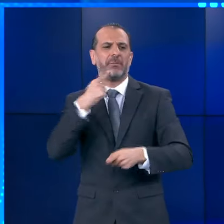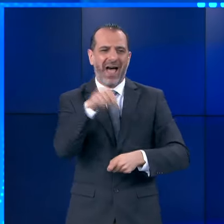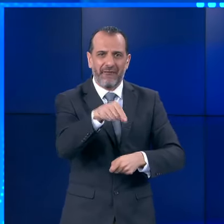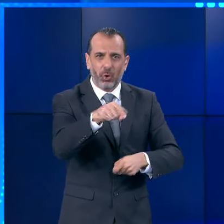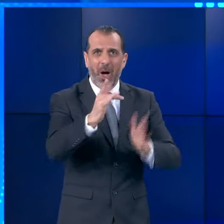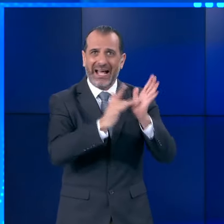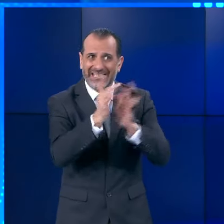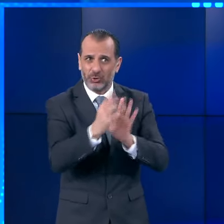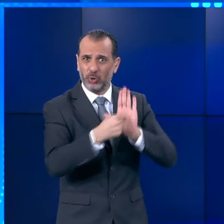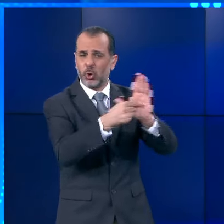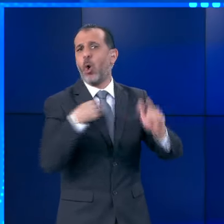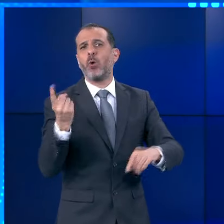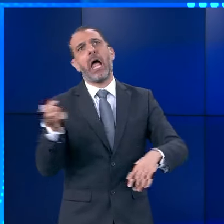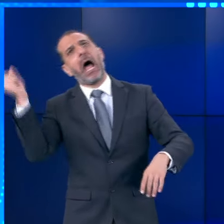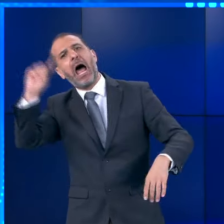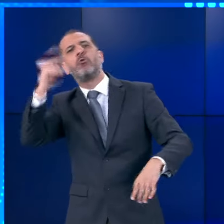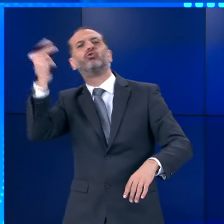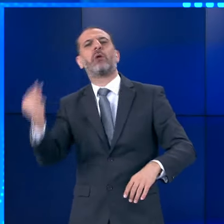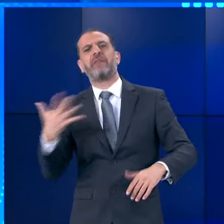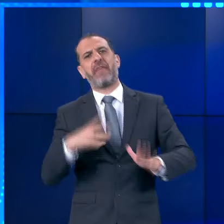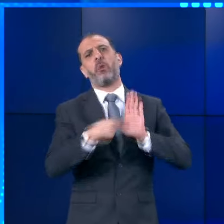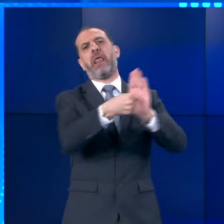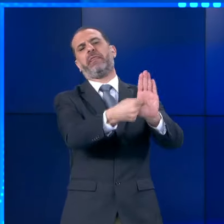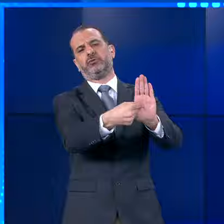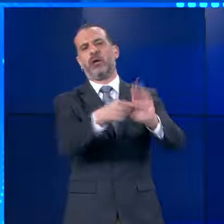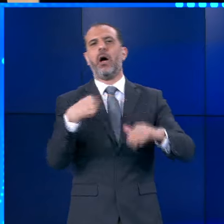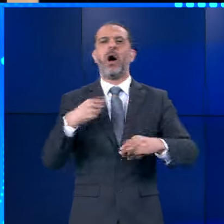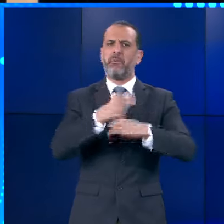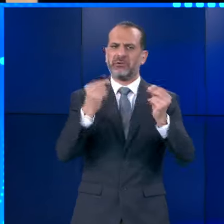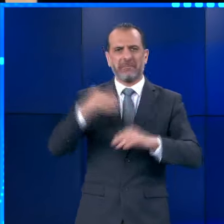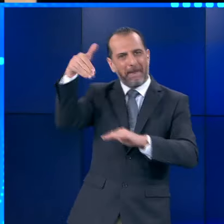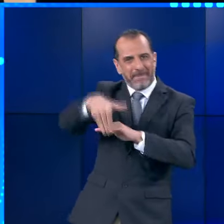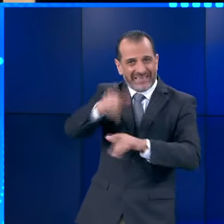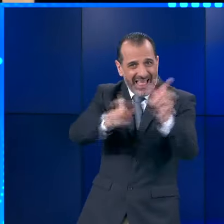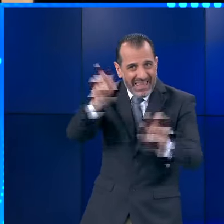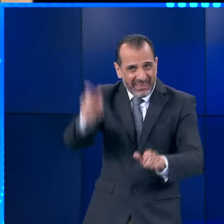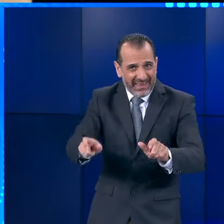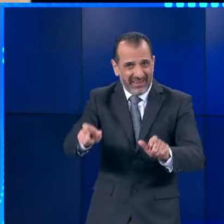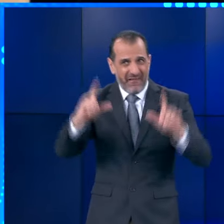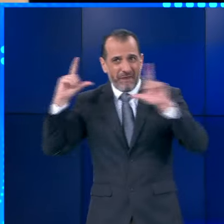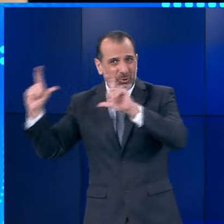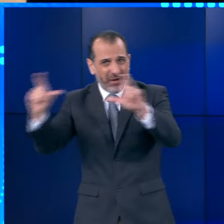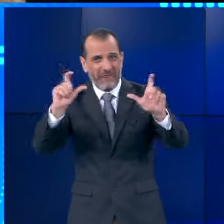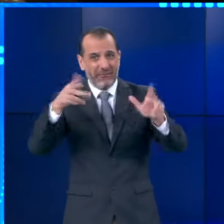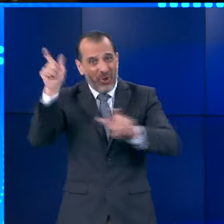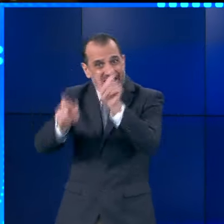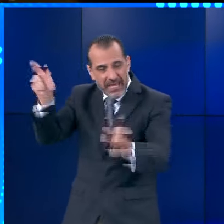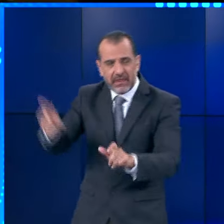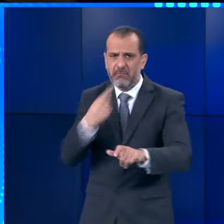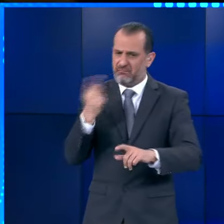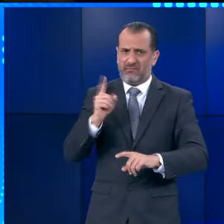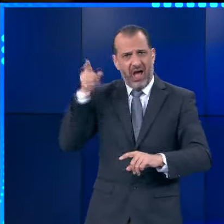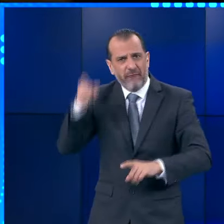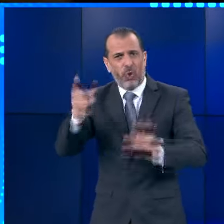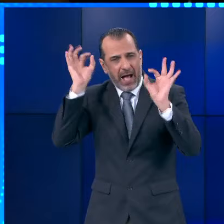τους διαψεύδουν μέσω των ίδιων των πρωταγωνιστών του επίμαχου δρόμενου. Την έντονη αντίδρασή του εξέφρασε με ανακοίνωσή του ο Οικουμενικός